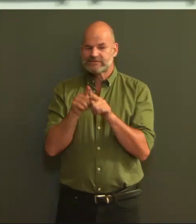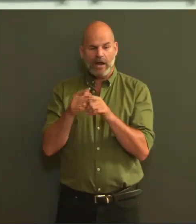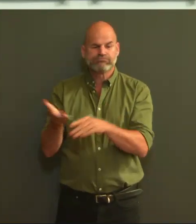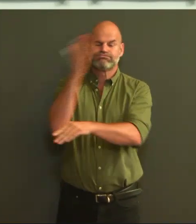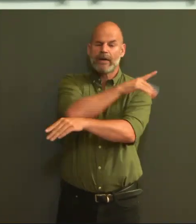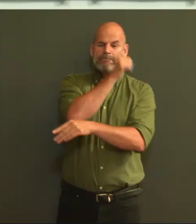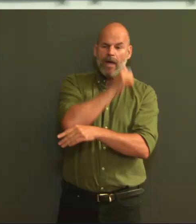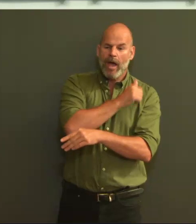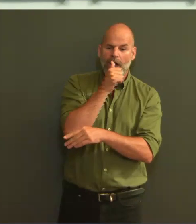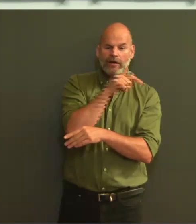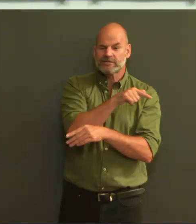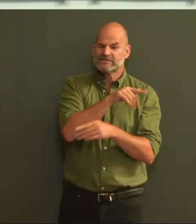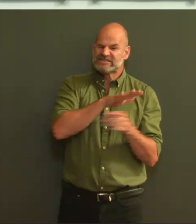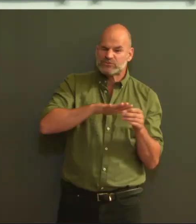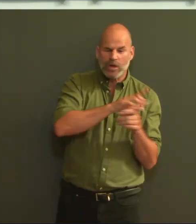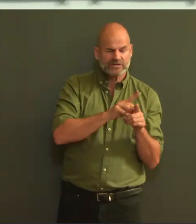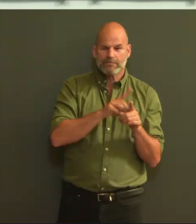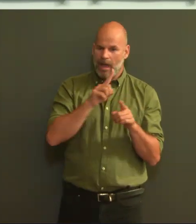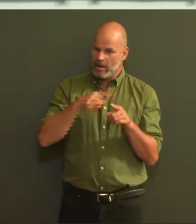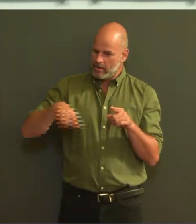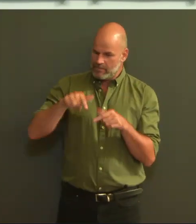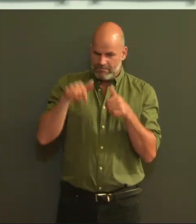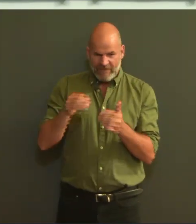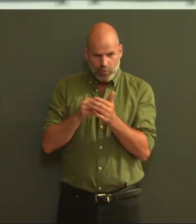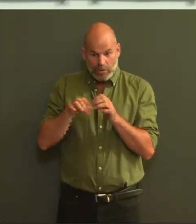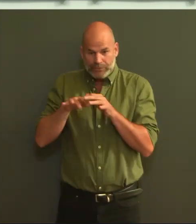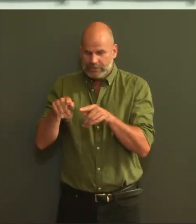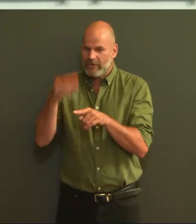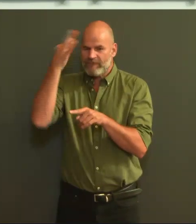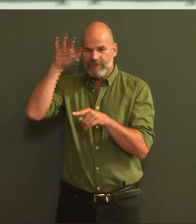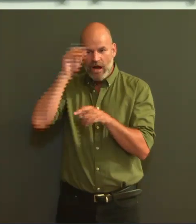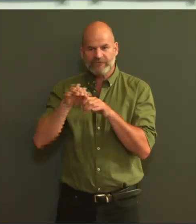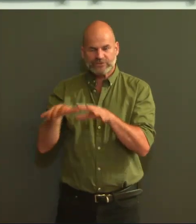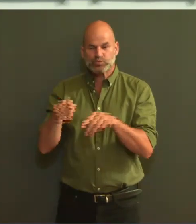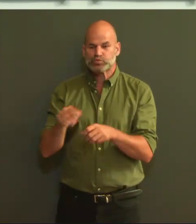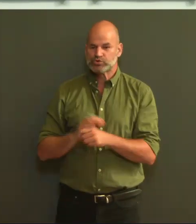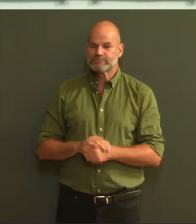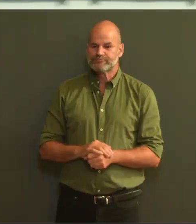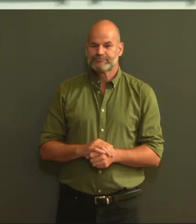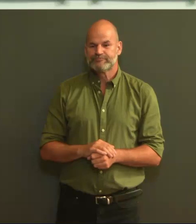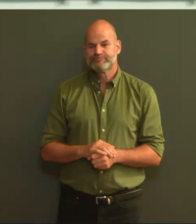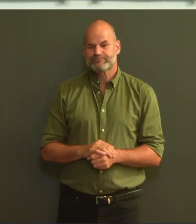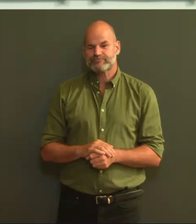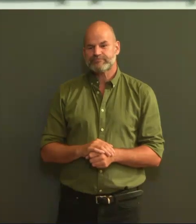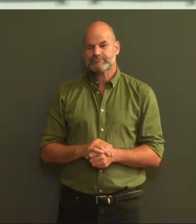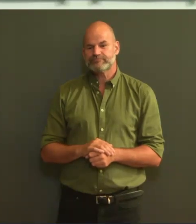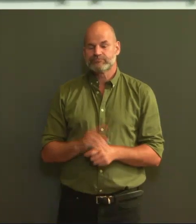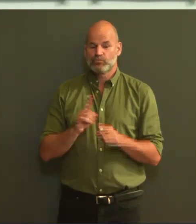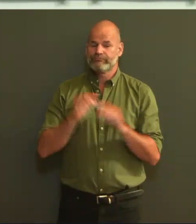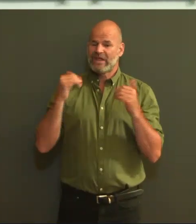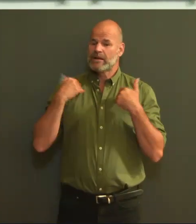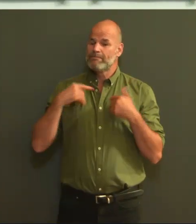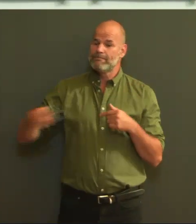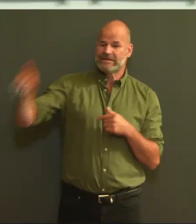We krijgen de laatste tijd ook regelmatig de vraag waarom we de ernst van de situatie nu vooral uitleggen aan de hand van de